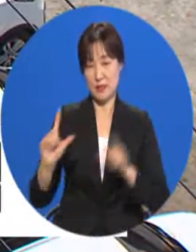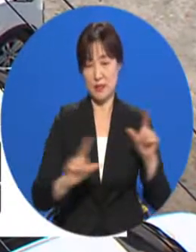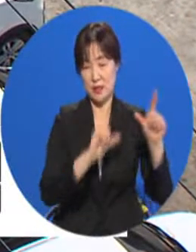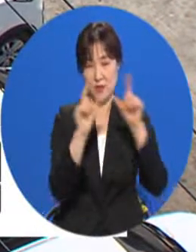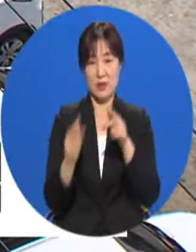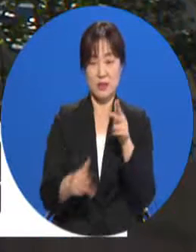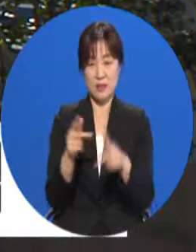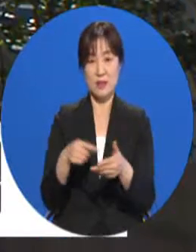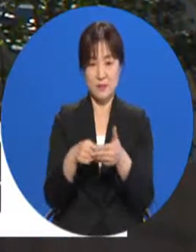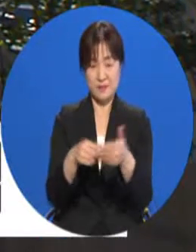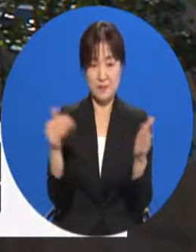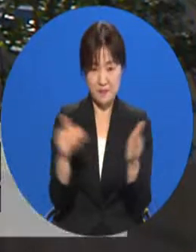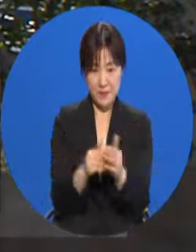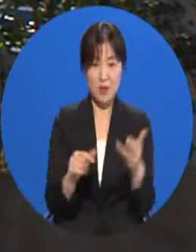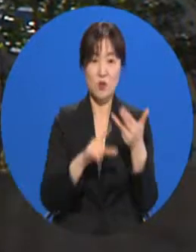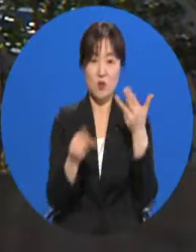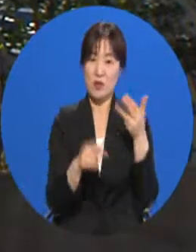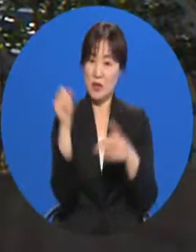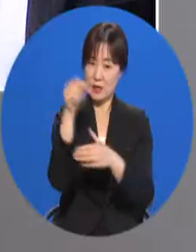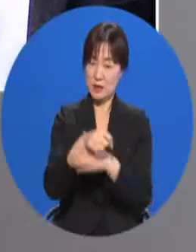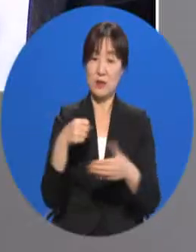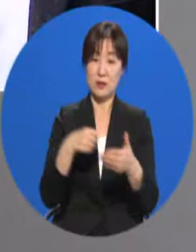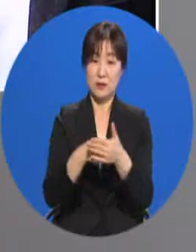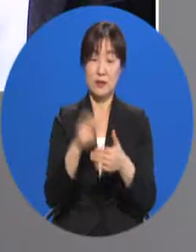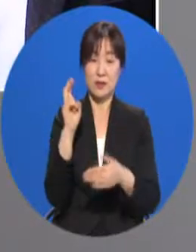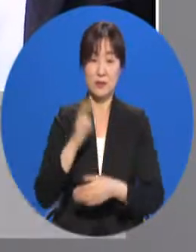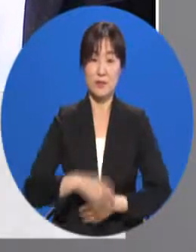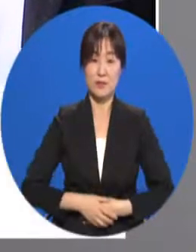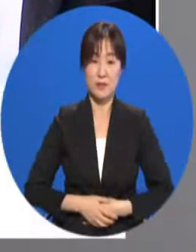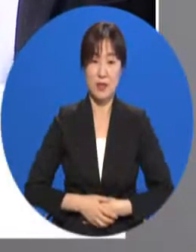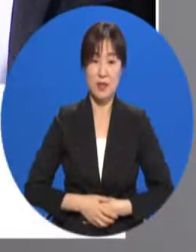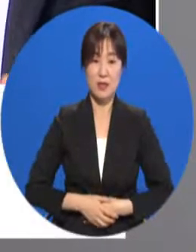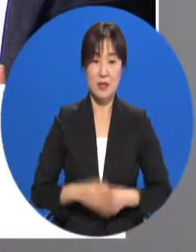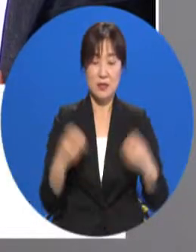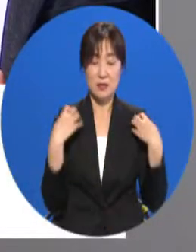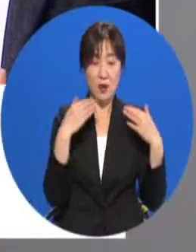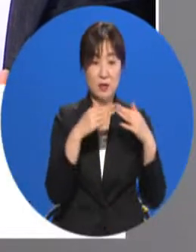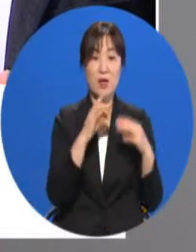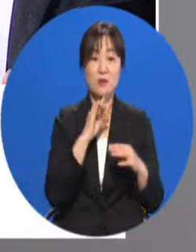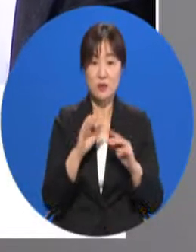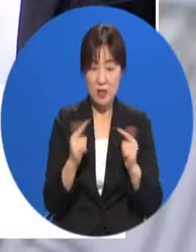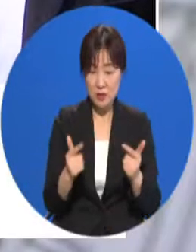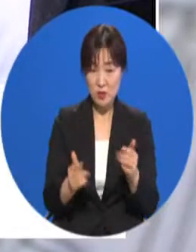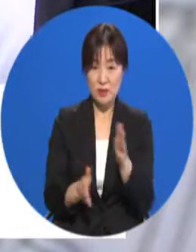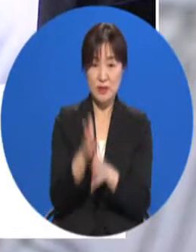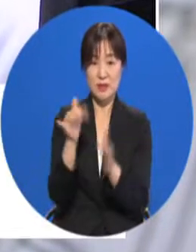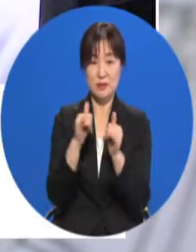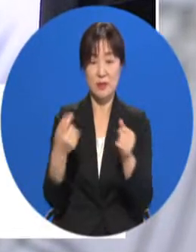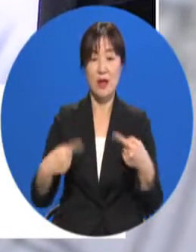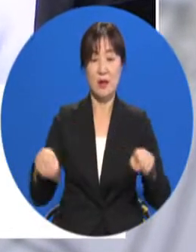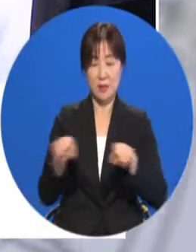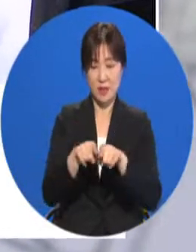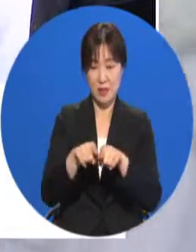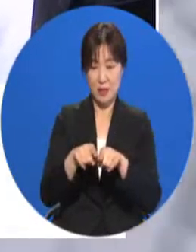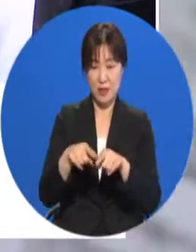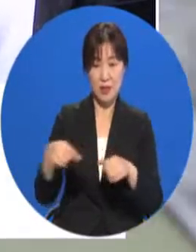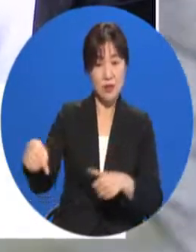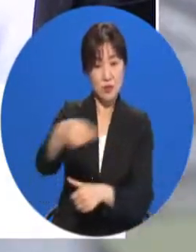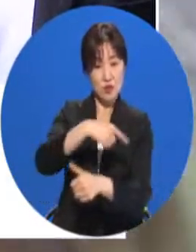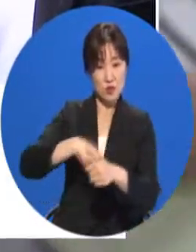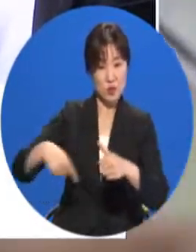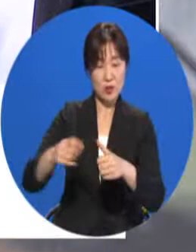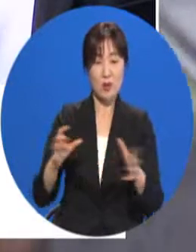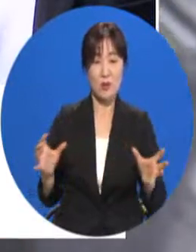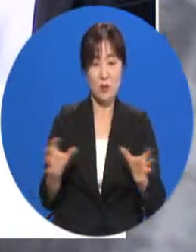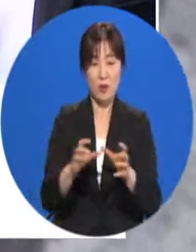오는 9월 승인 여부가 결정됩니다. 우리 시청사뿐만이 아니라 우리 시민들도 이 함께 시청사에 모여서